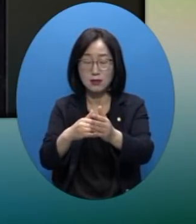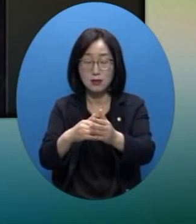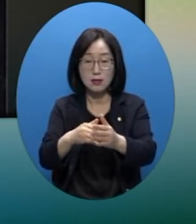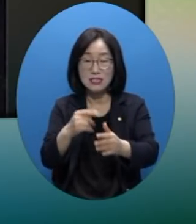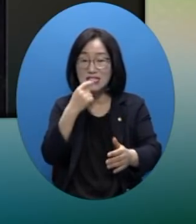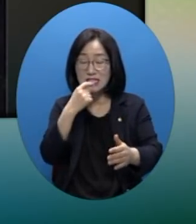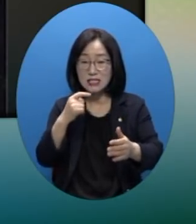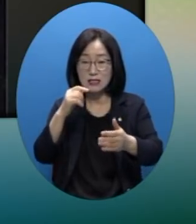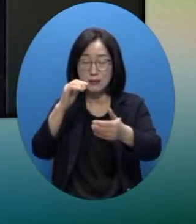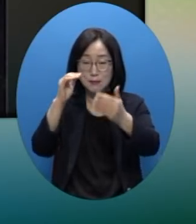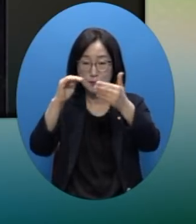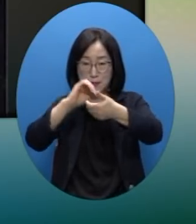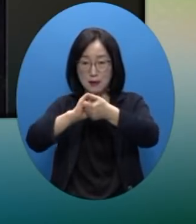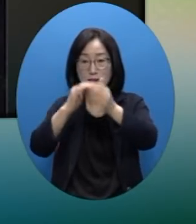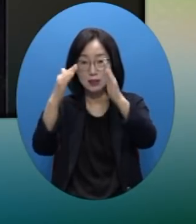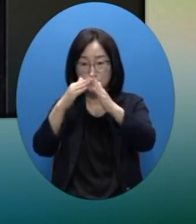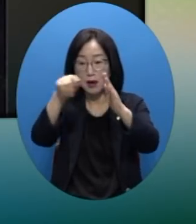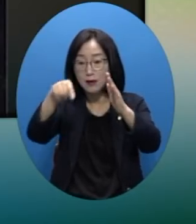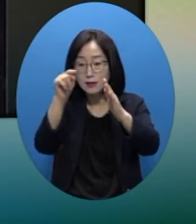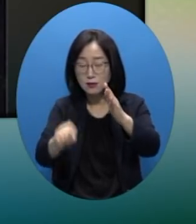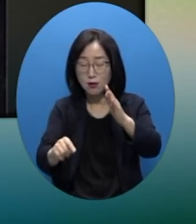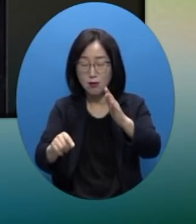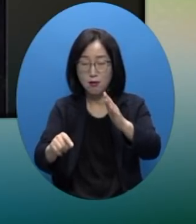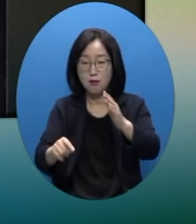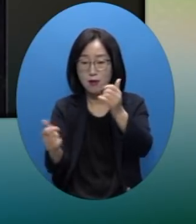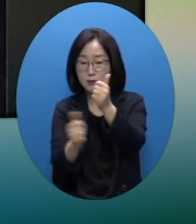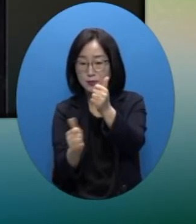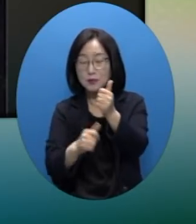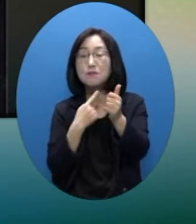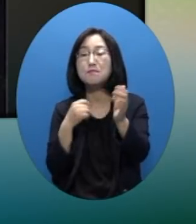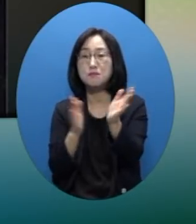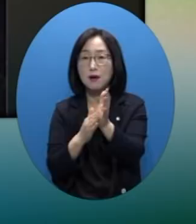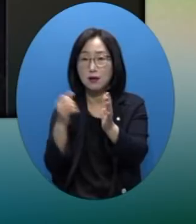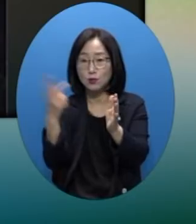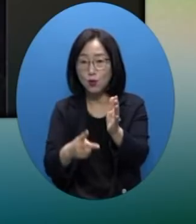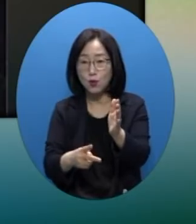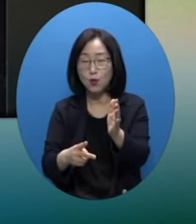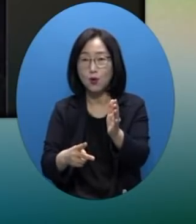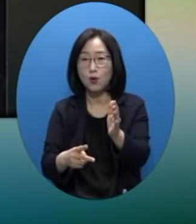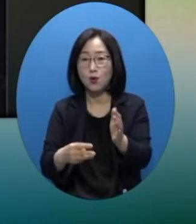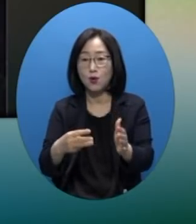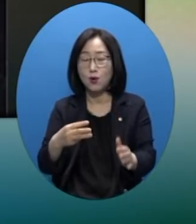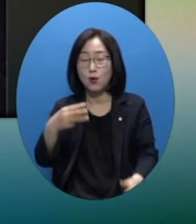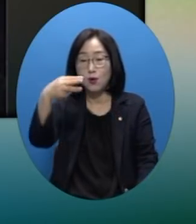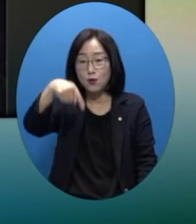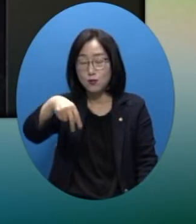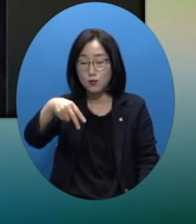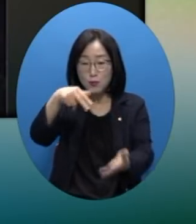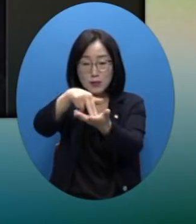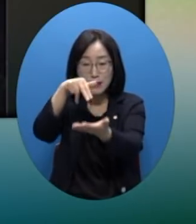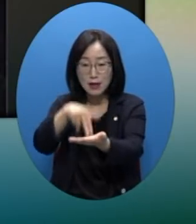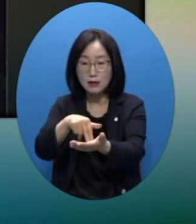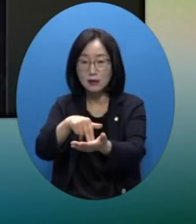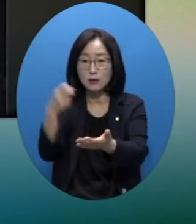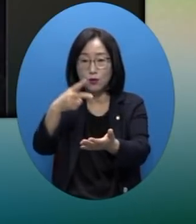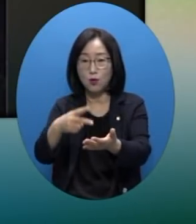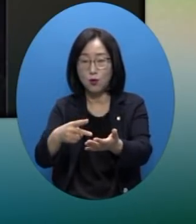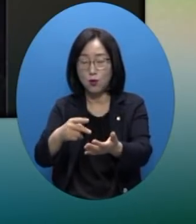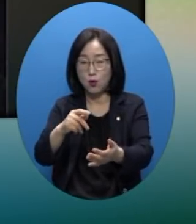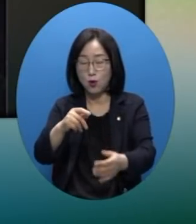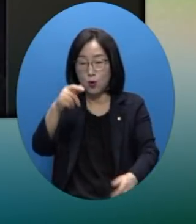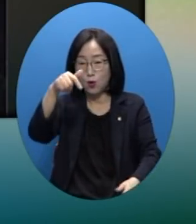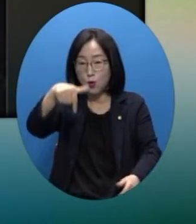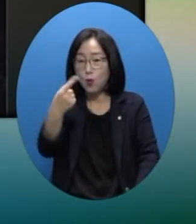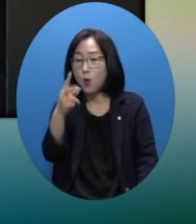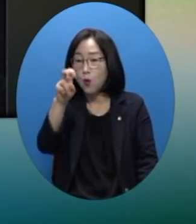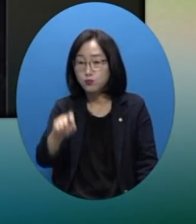그 귀한 사역을 감당했고 유엔 세계장애위원회 부의장 겸 루즈벨트 재단 고문으로 7억 명 가까운